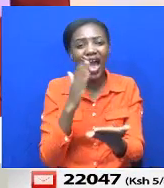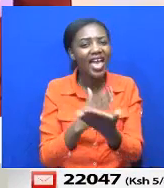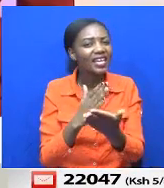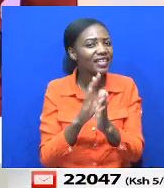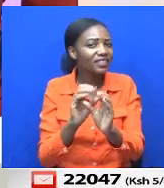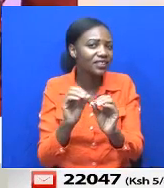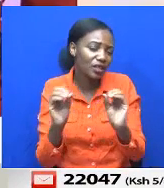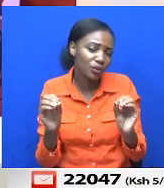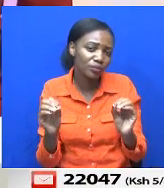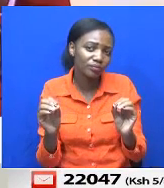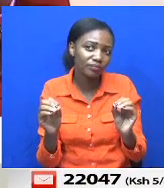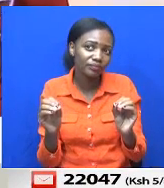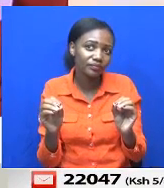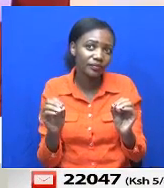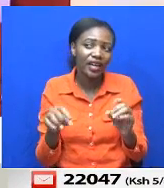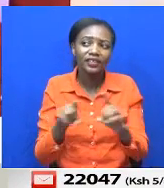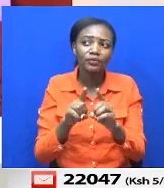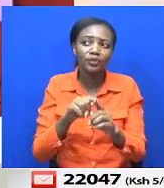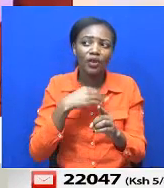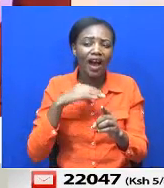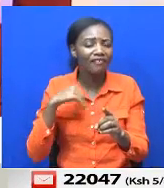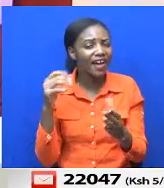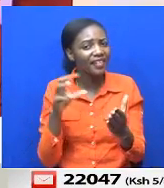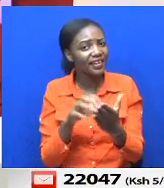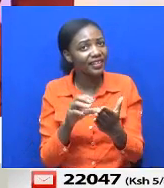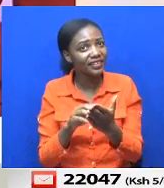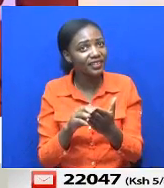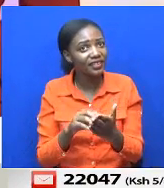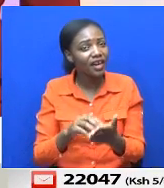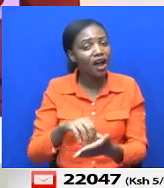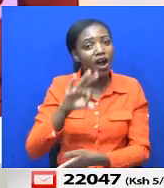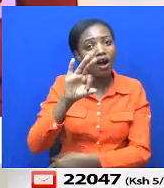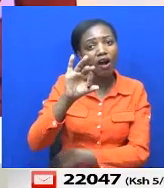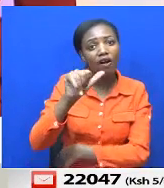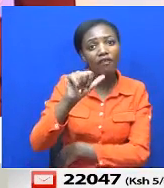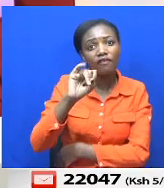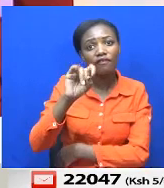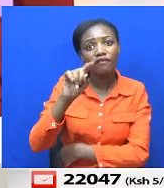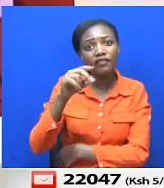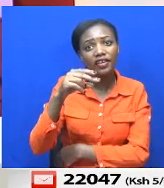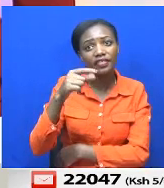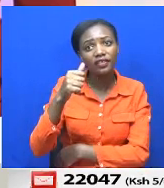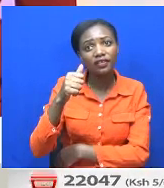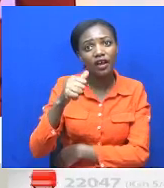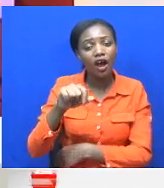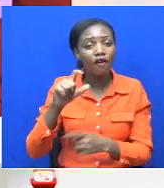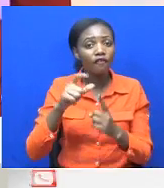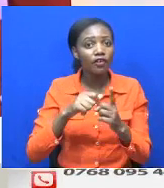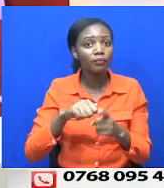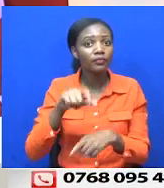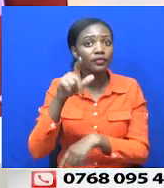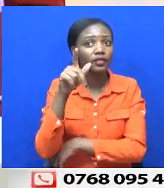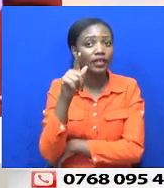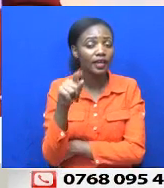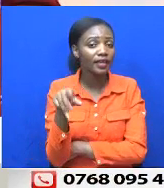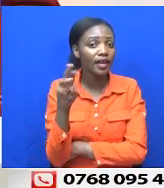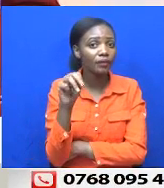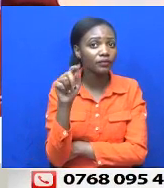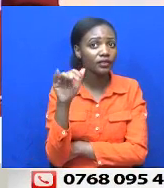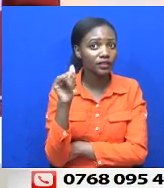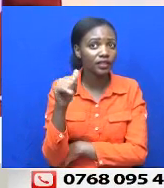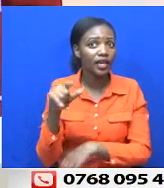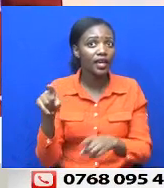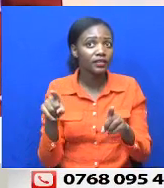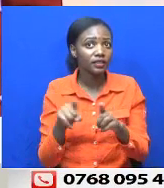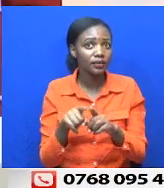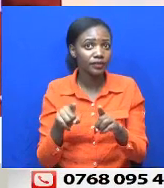imetendeka. Kunazo visa vingine, Faith Chepkirui Kaibao Technical Training Institute aliuliwa na mpenzi wake mwaka wa